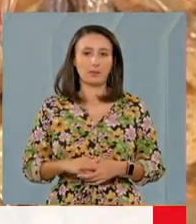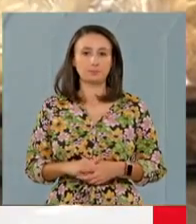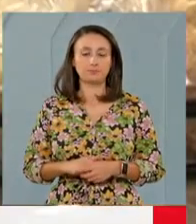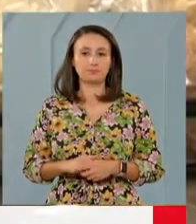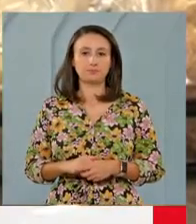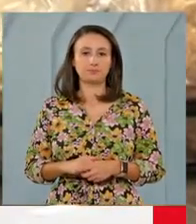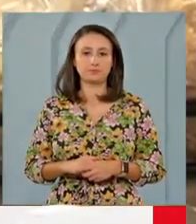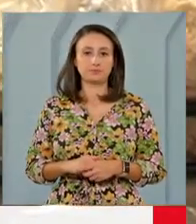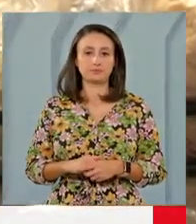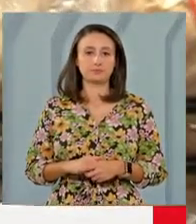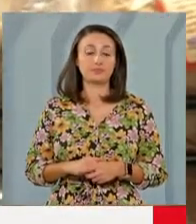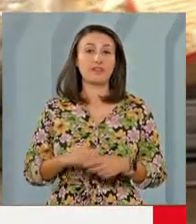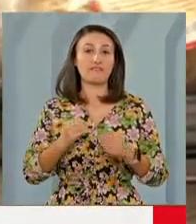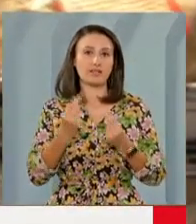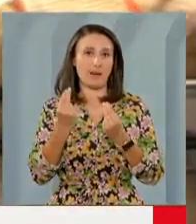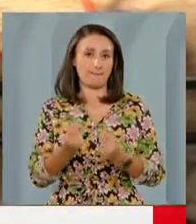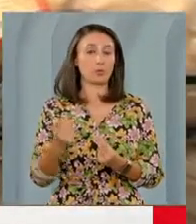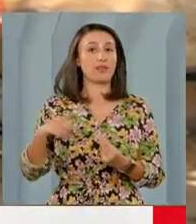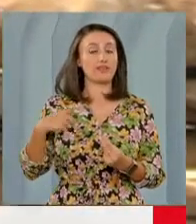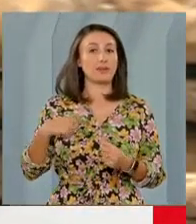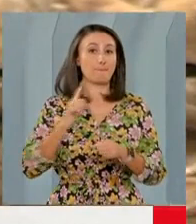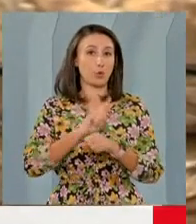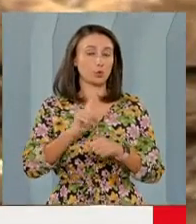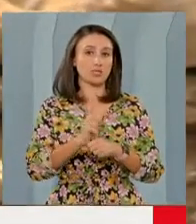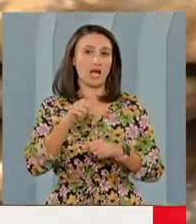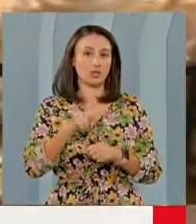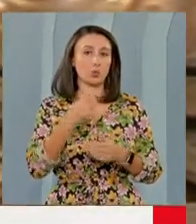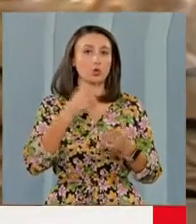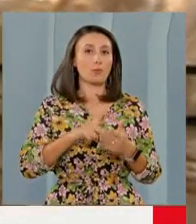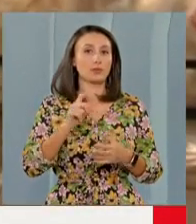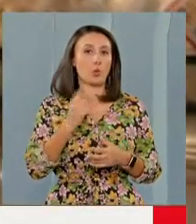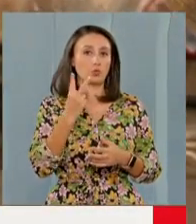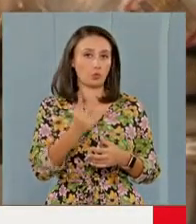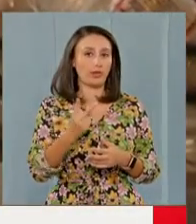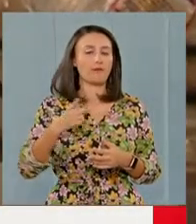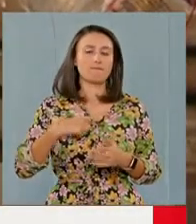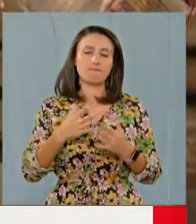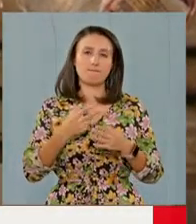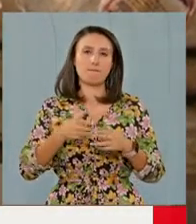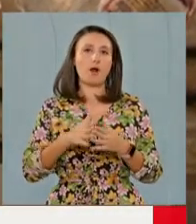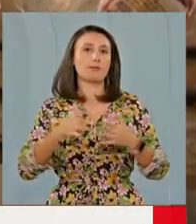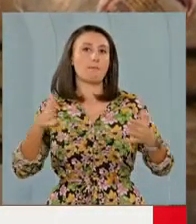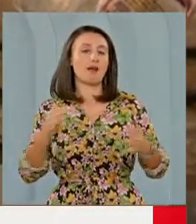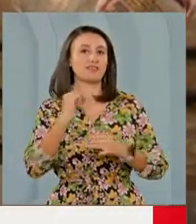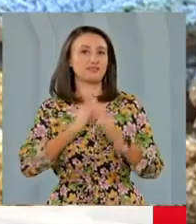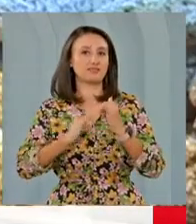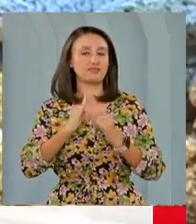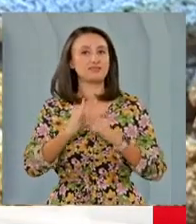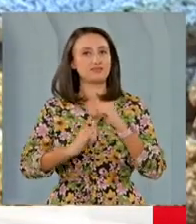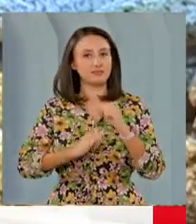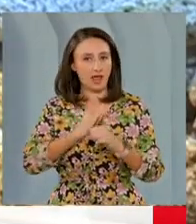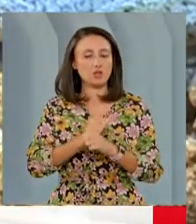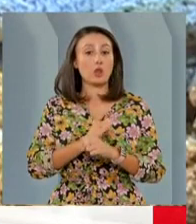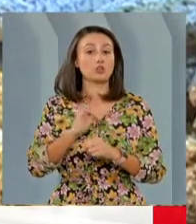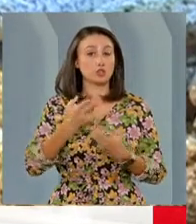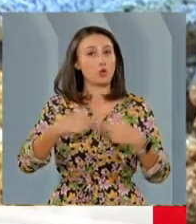alimente vestea bună este că producția de grâu din 2022 este una foarte mare la nivel internațional și noi am